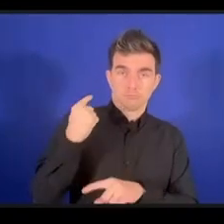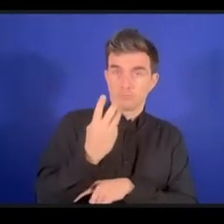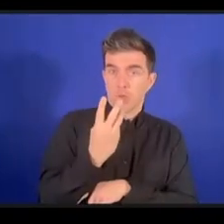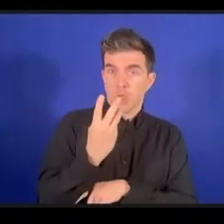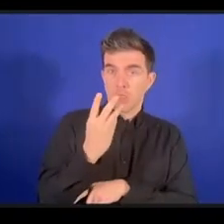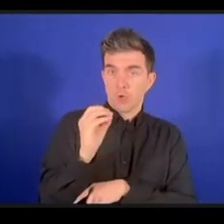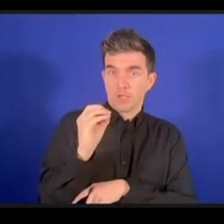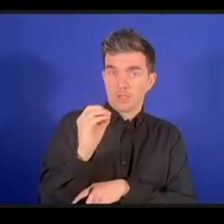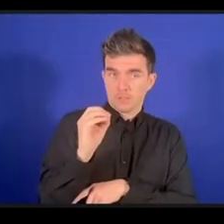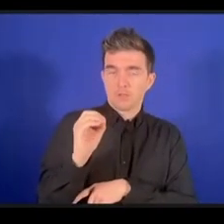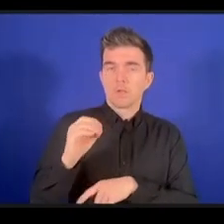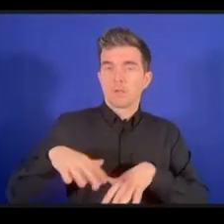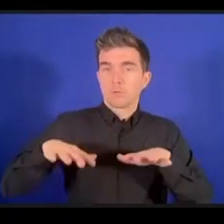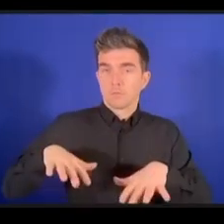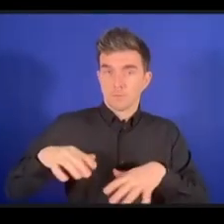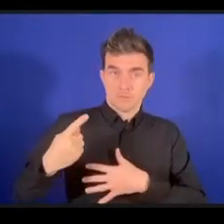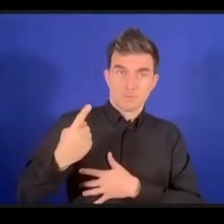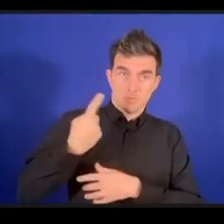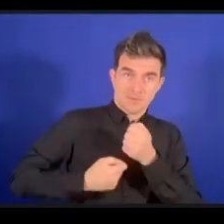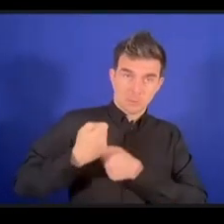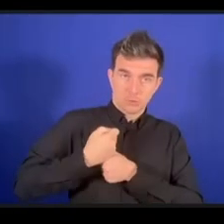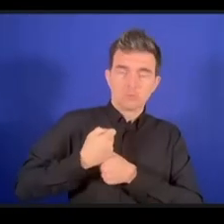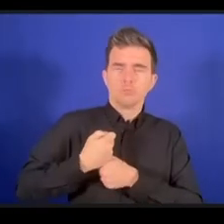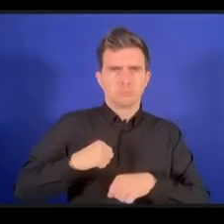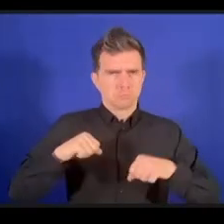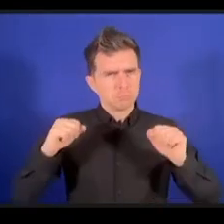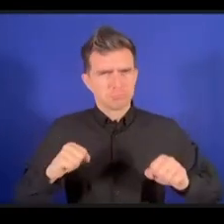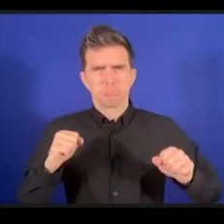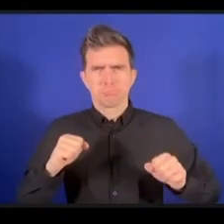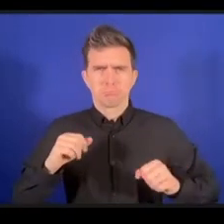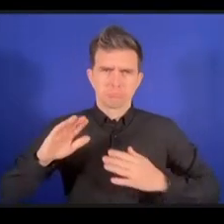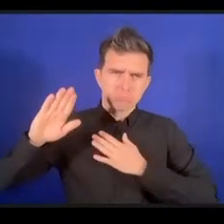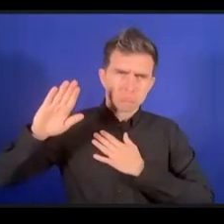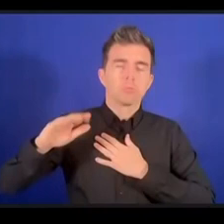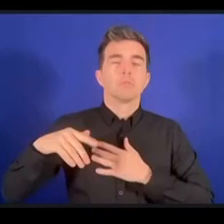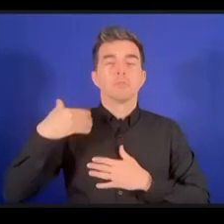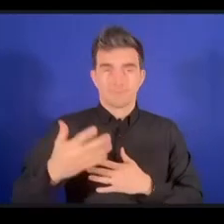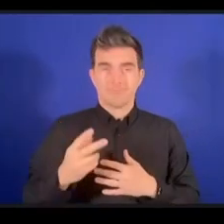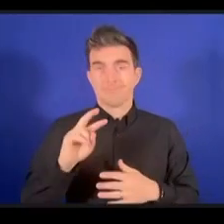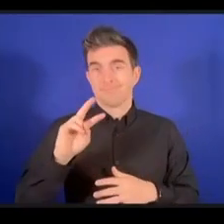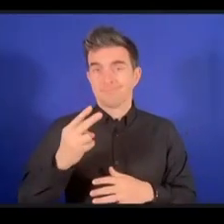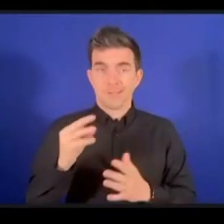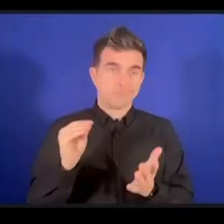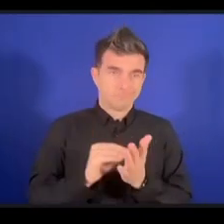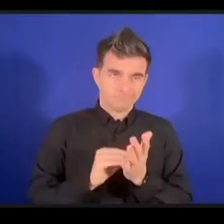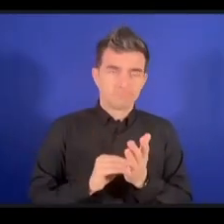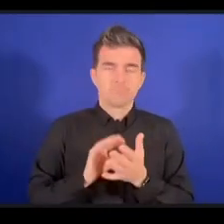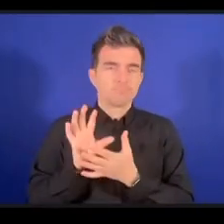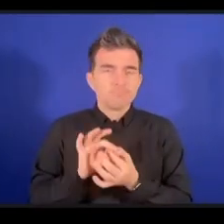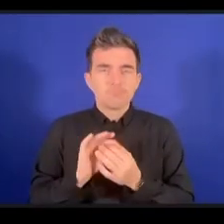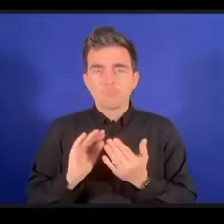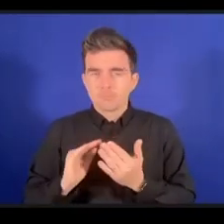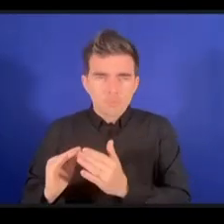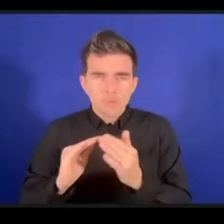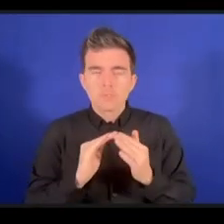曾经讲到发展呢，是在发展的过程当中呢，